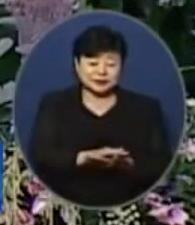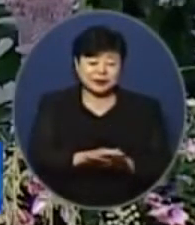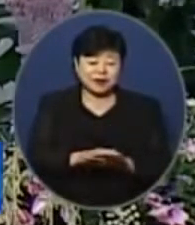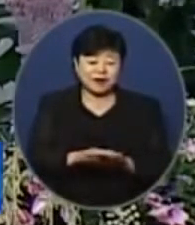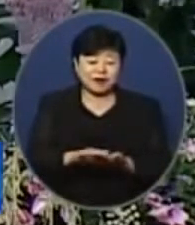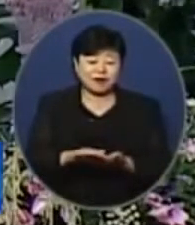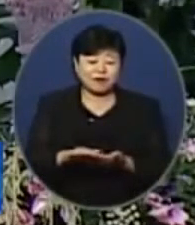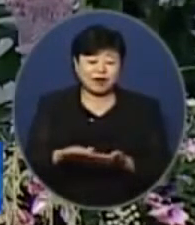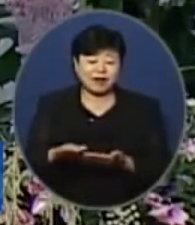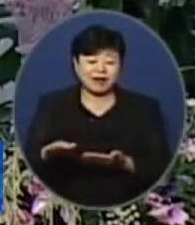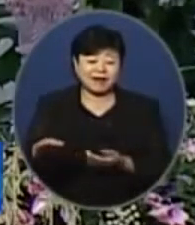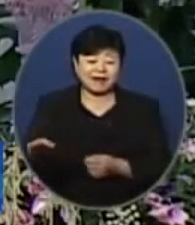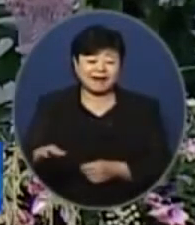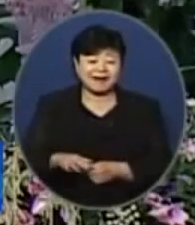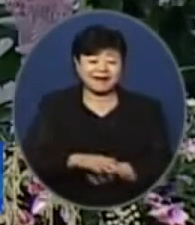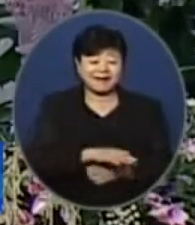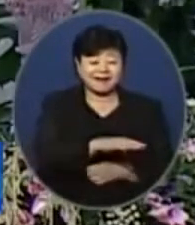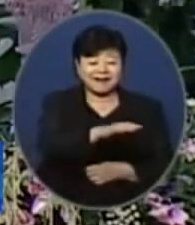주는 평화